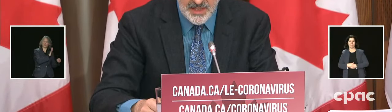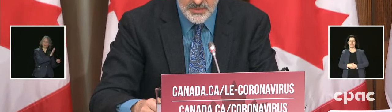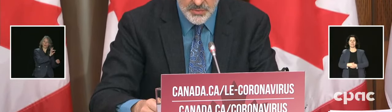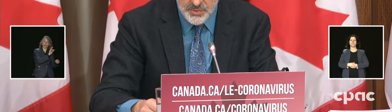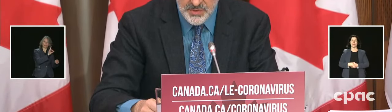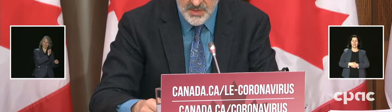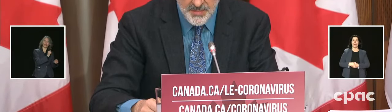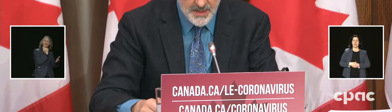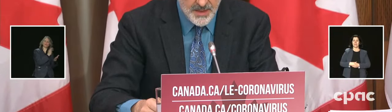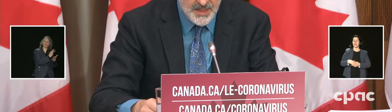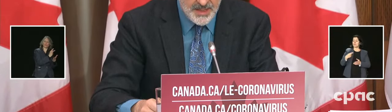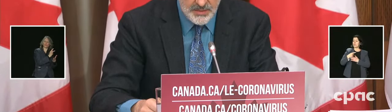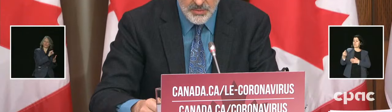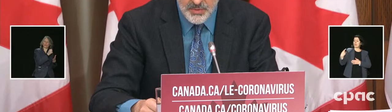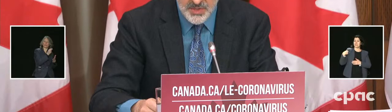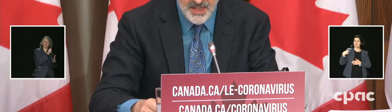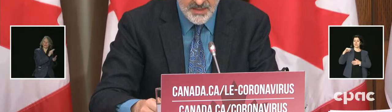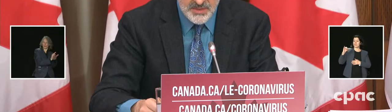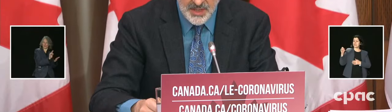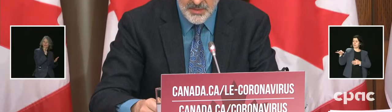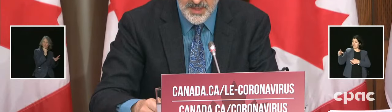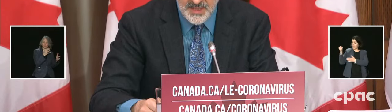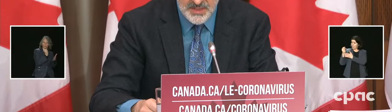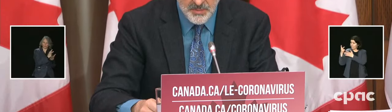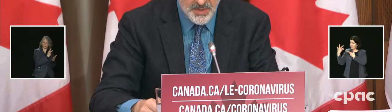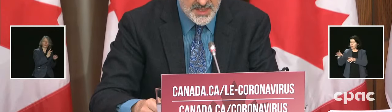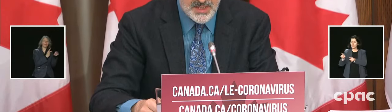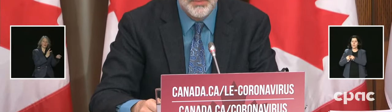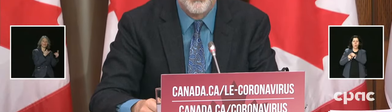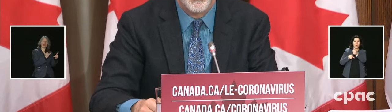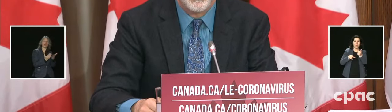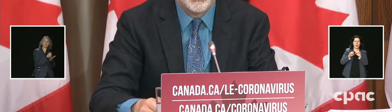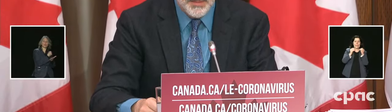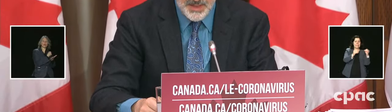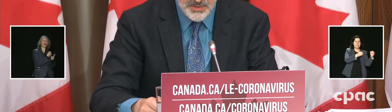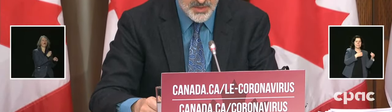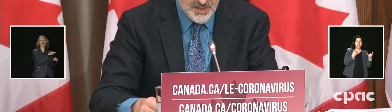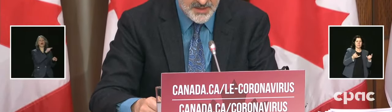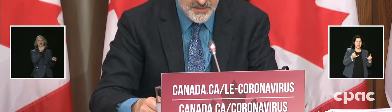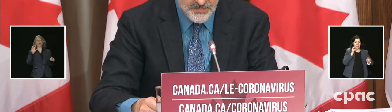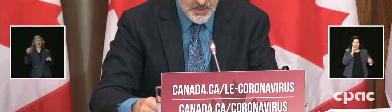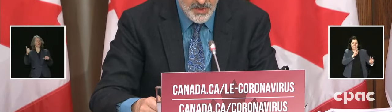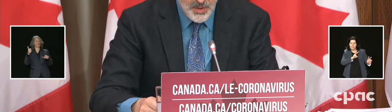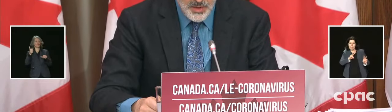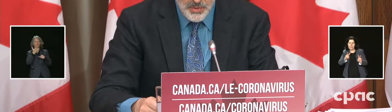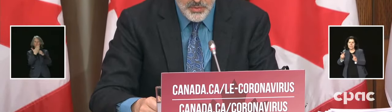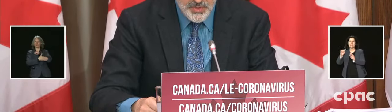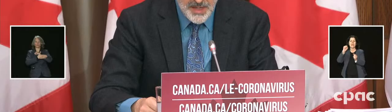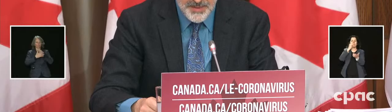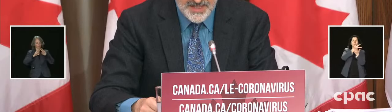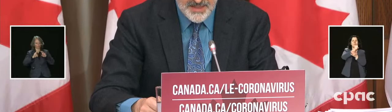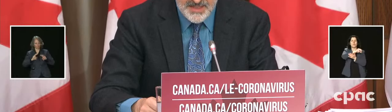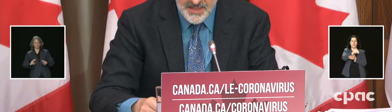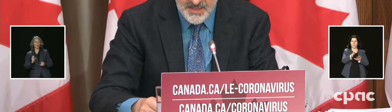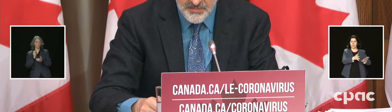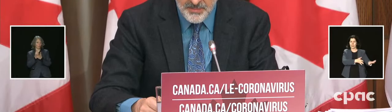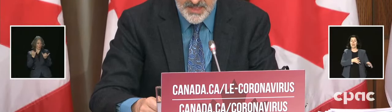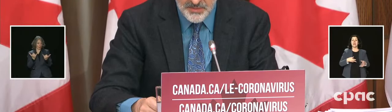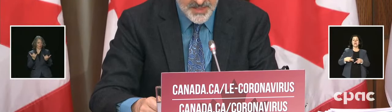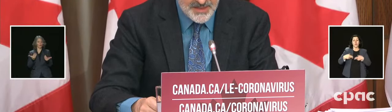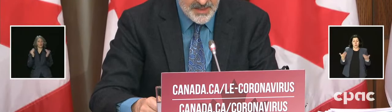Janssen il y a tout juste une semaine et d'autres organismes de réglementation procèdent actuellement à l'examen de ce dernier. Au cours de la présente